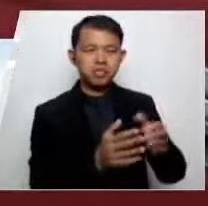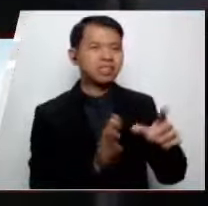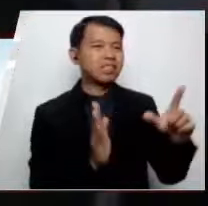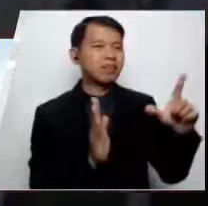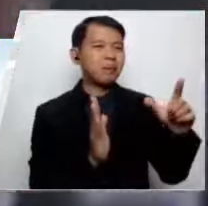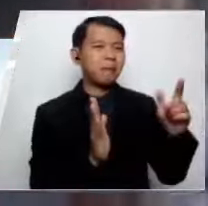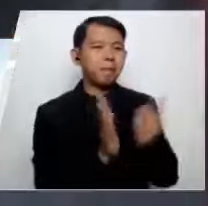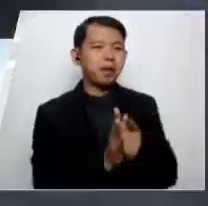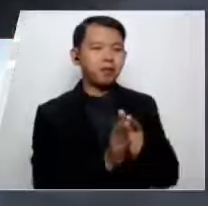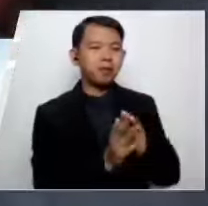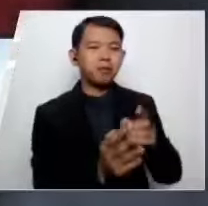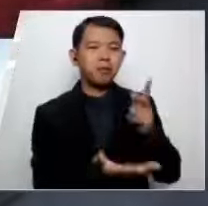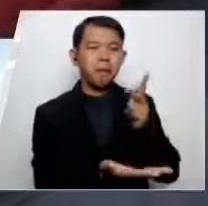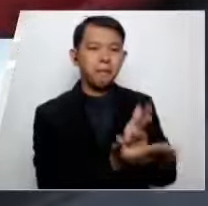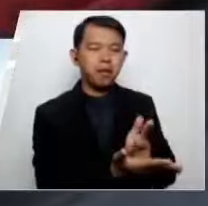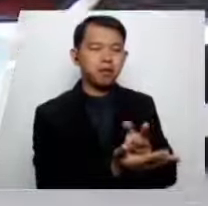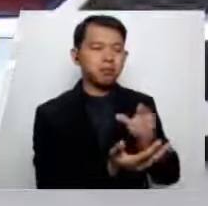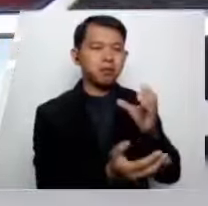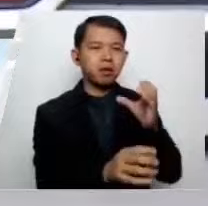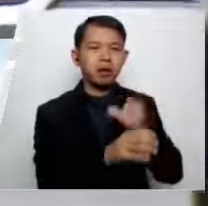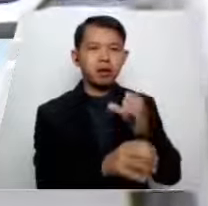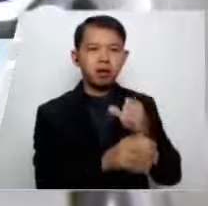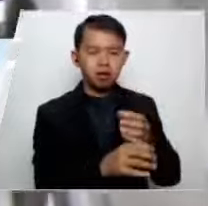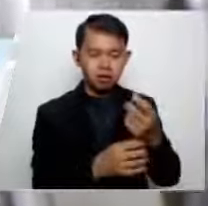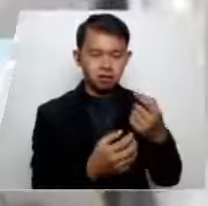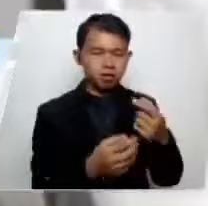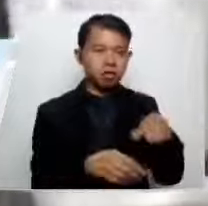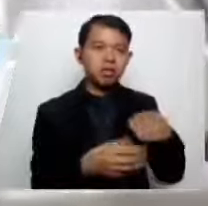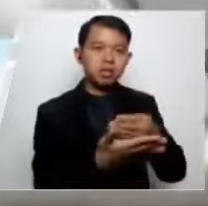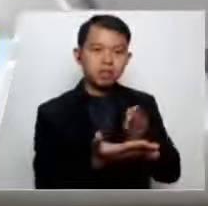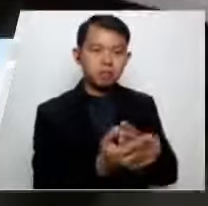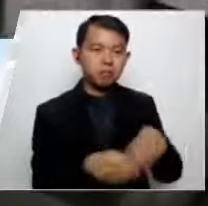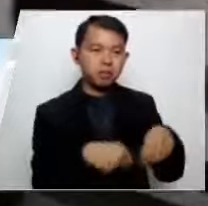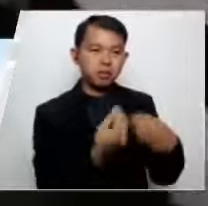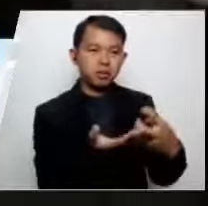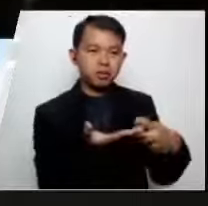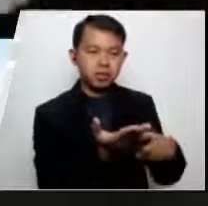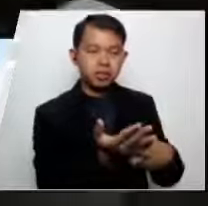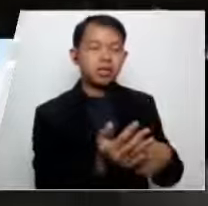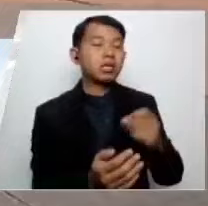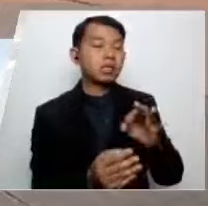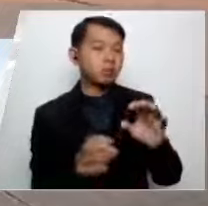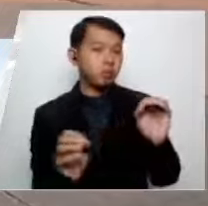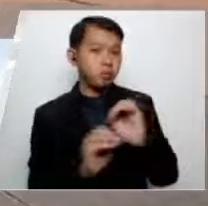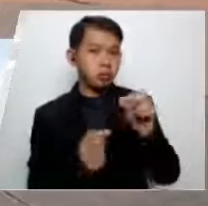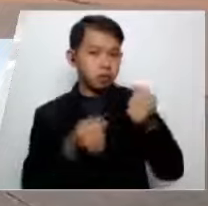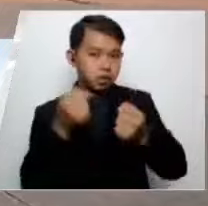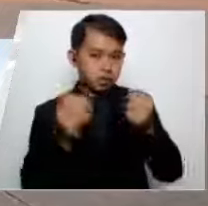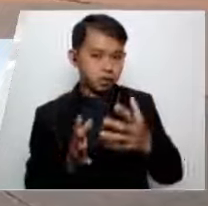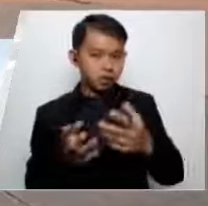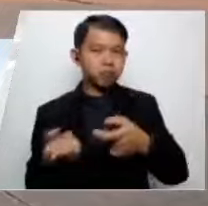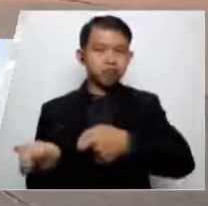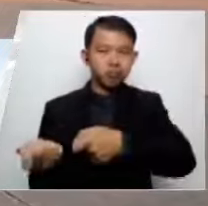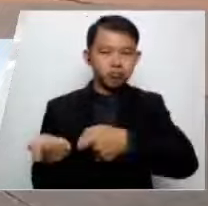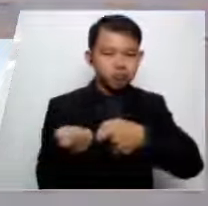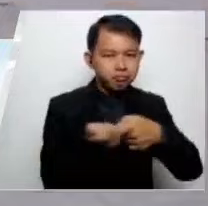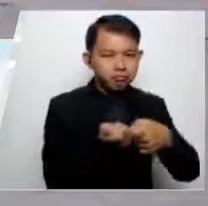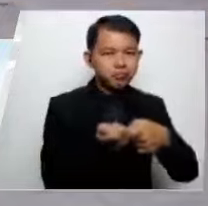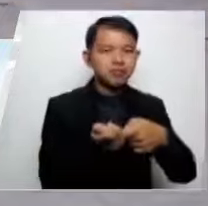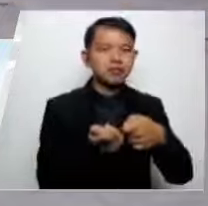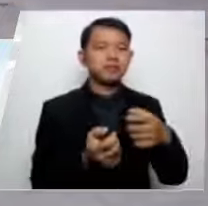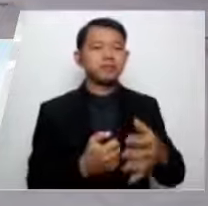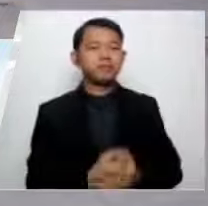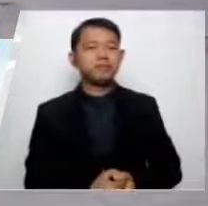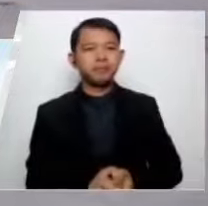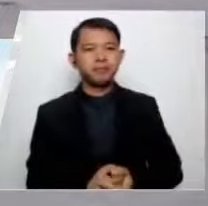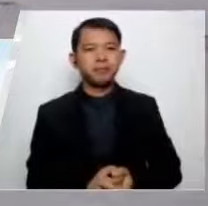mga driver ng mga natiyempuhan sasakyan ang mga sasakyang iniwan at walang Driver pinaghalawan ang mga nakaparada sa tapat ang mga